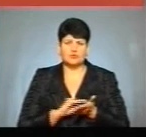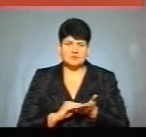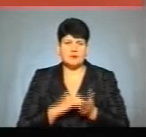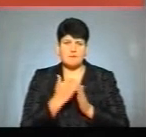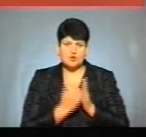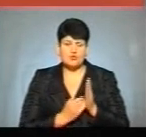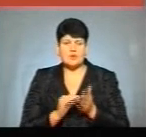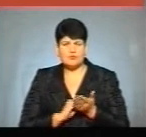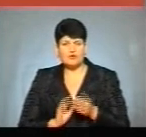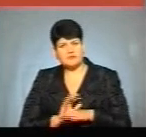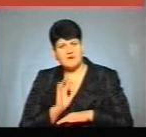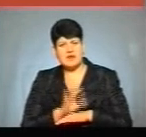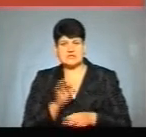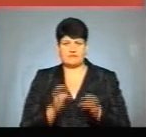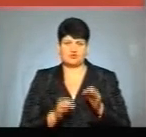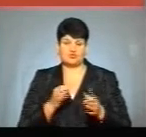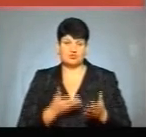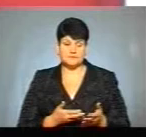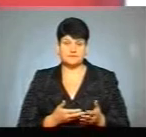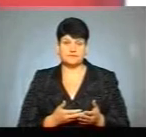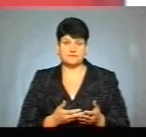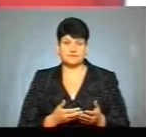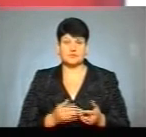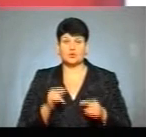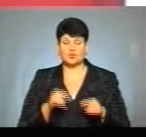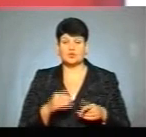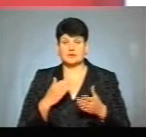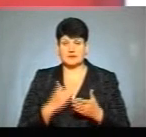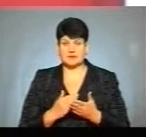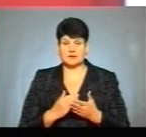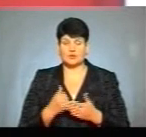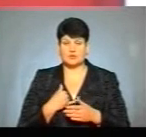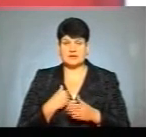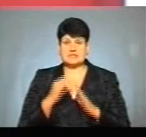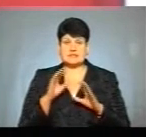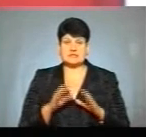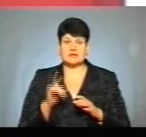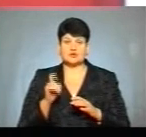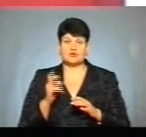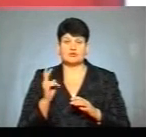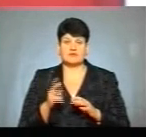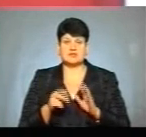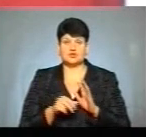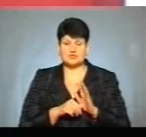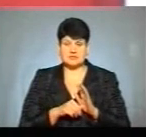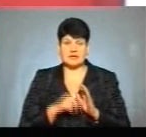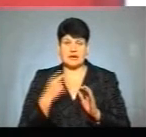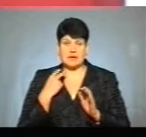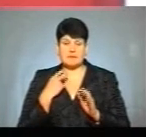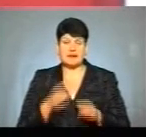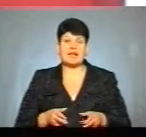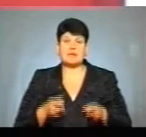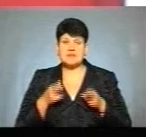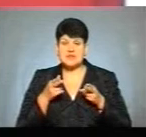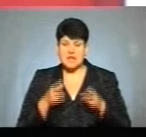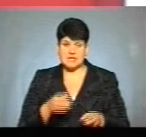повторно направляється в суд. Ну, тут же ж є в нас стаття 126.1, кримінальна відповідальність, яка передбачає вчинення